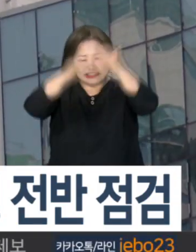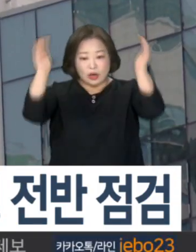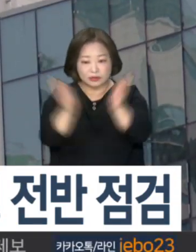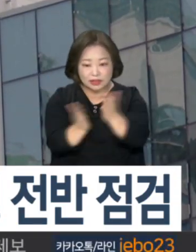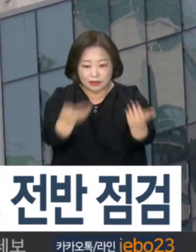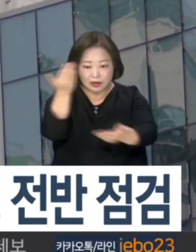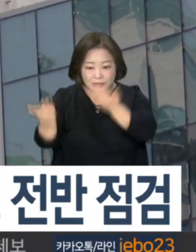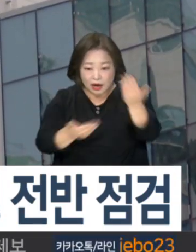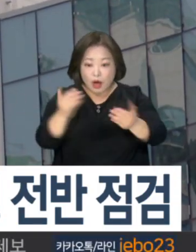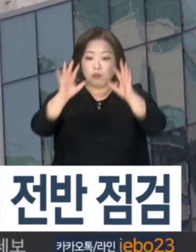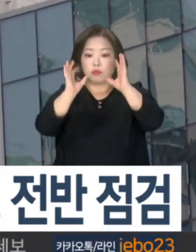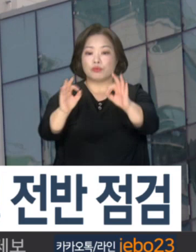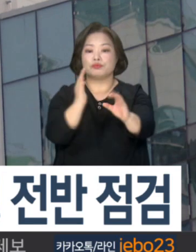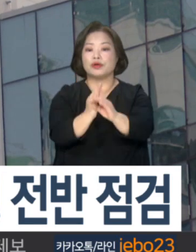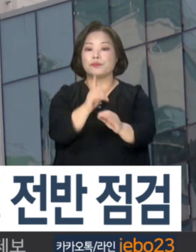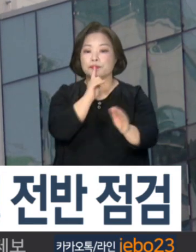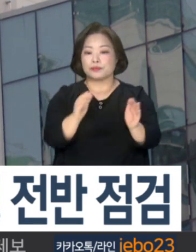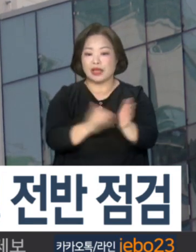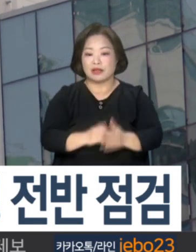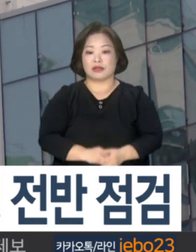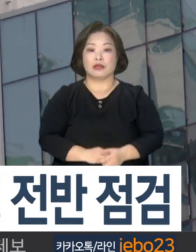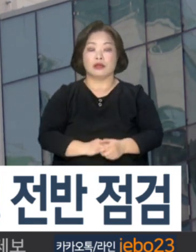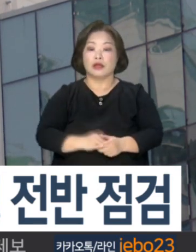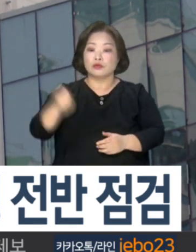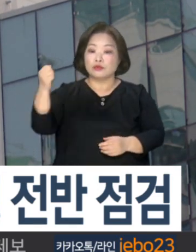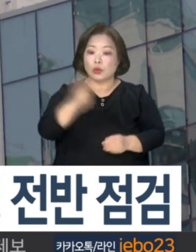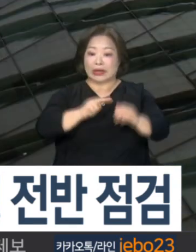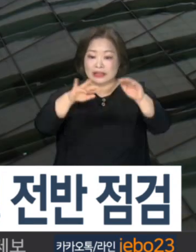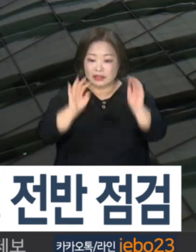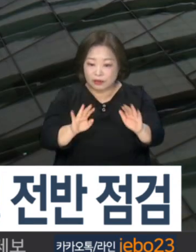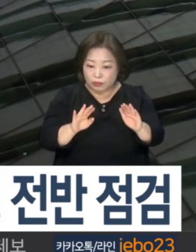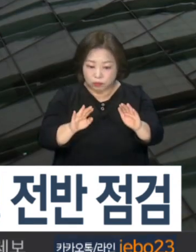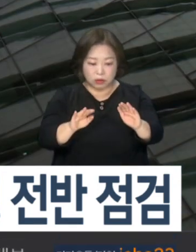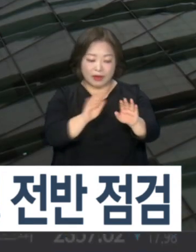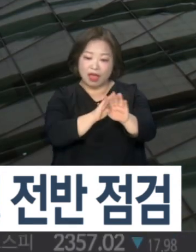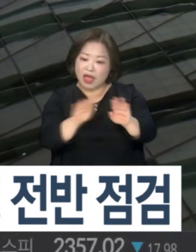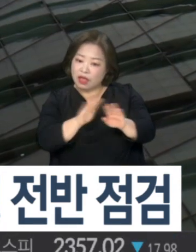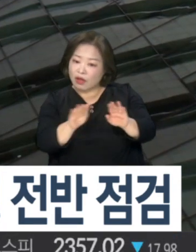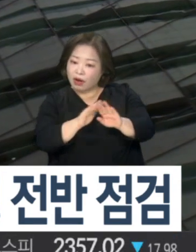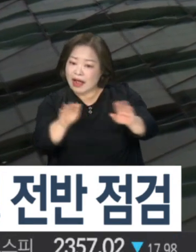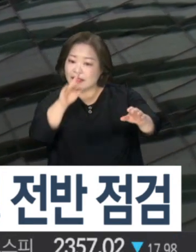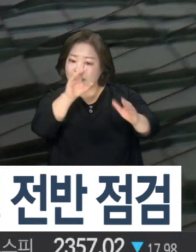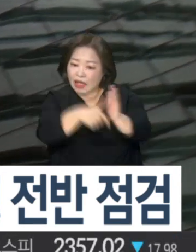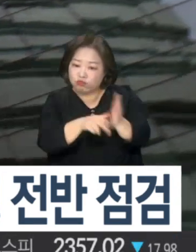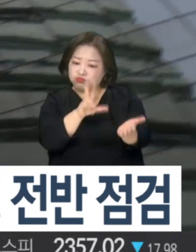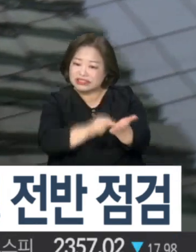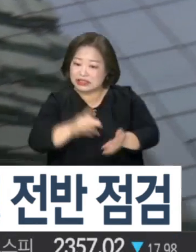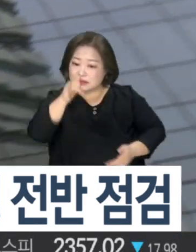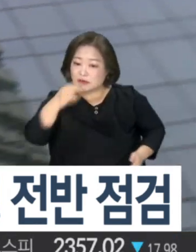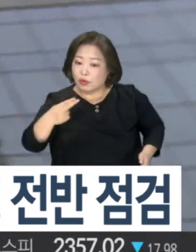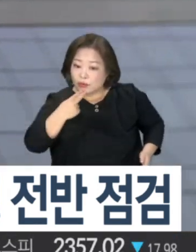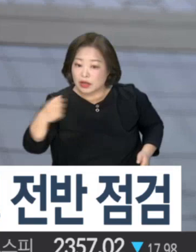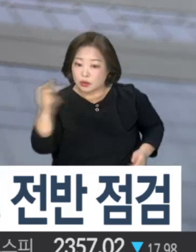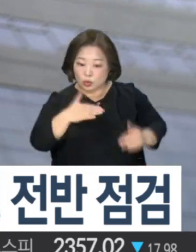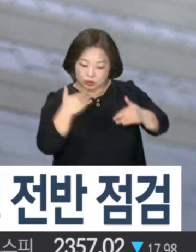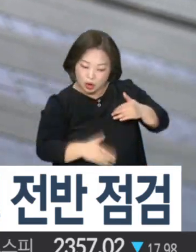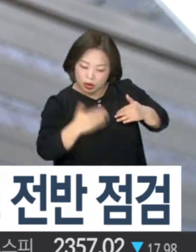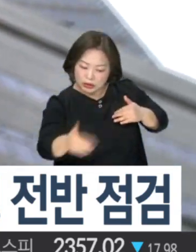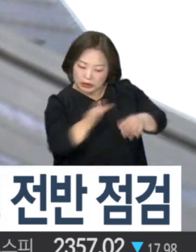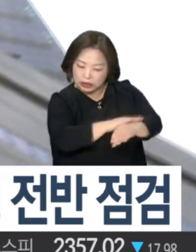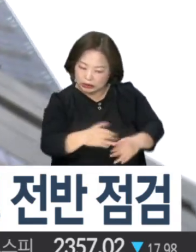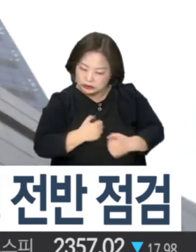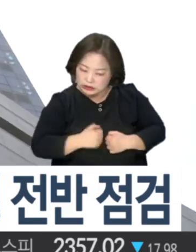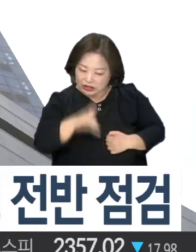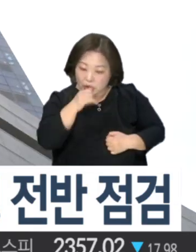살펴보고 있다고 밝혔습니다 도교육청은 이번 사안이 처리되는 과정에서 문제는 없었는지 절차는 제대로